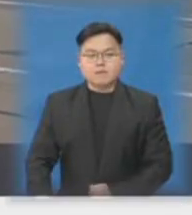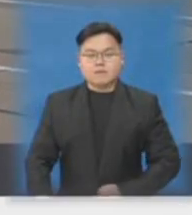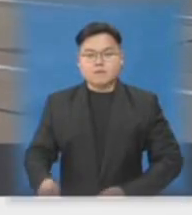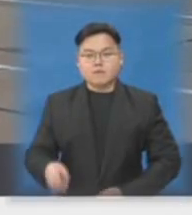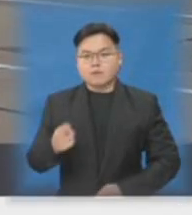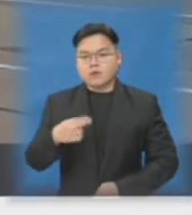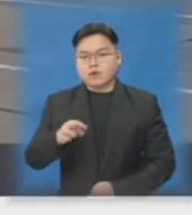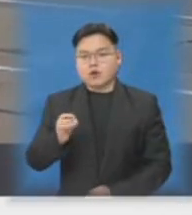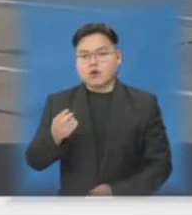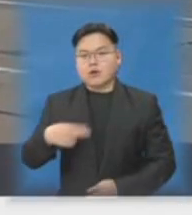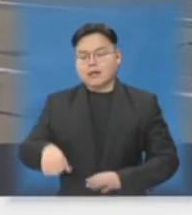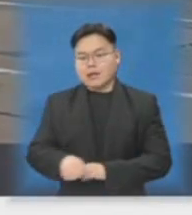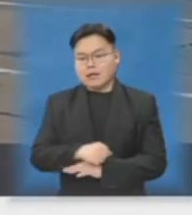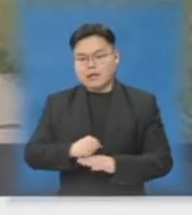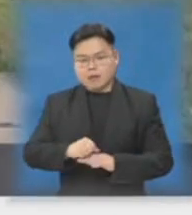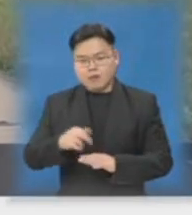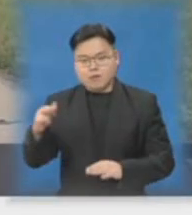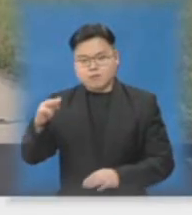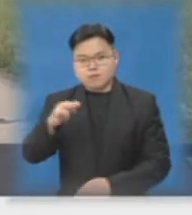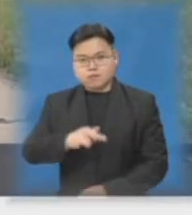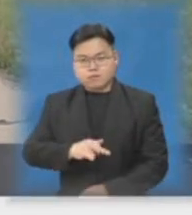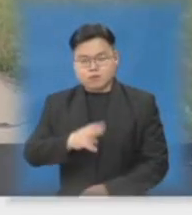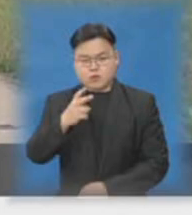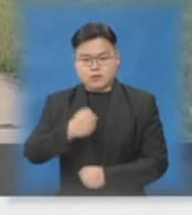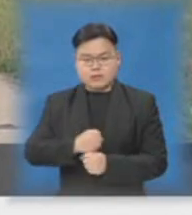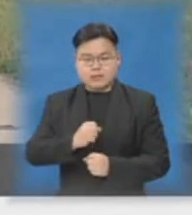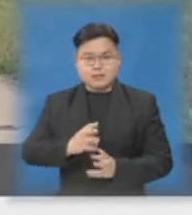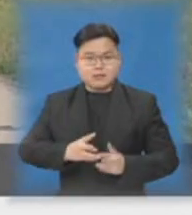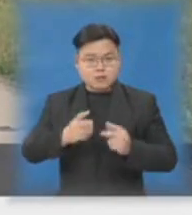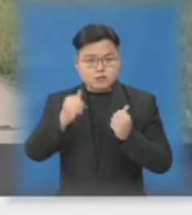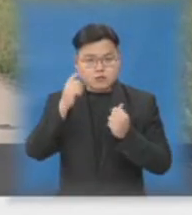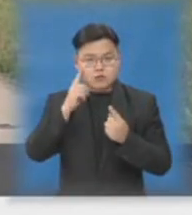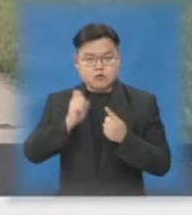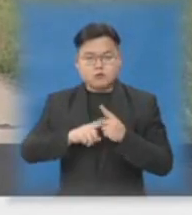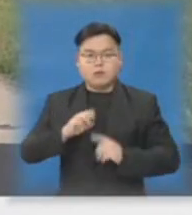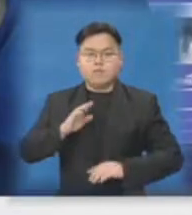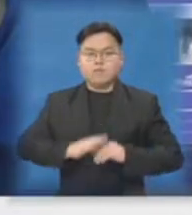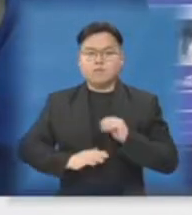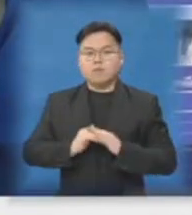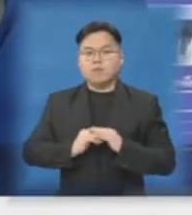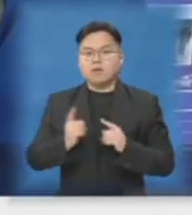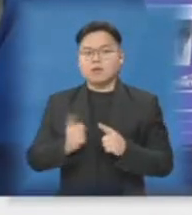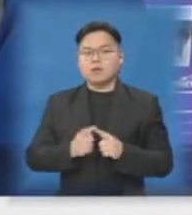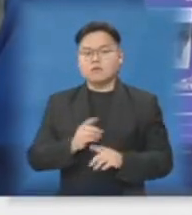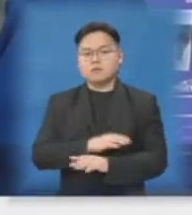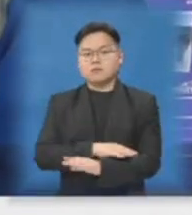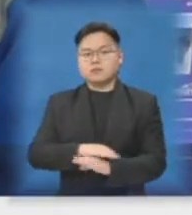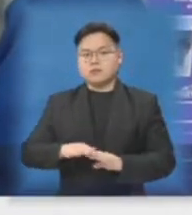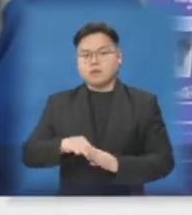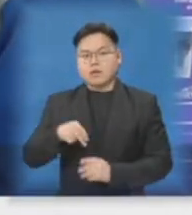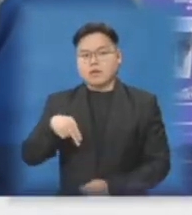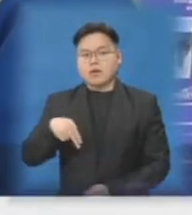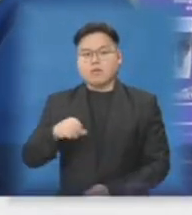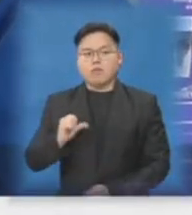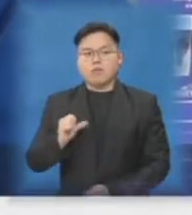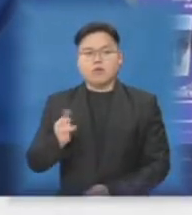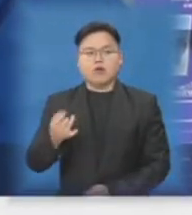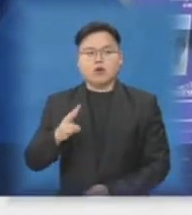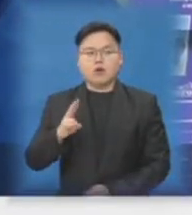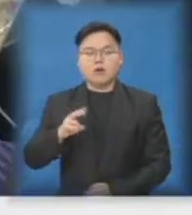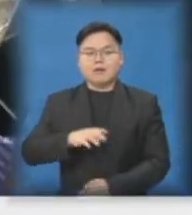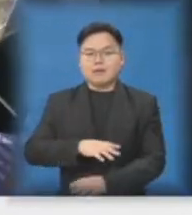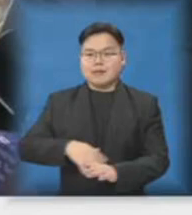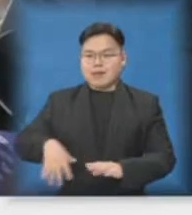Дорнот аймгийн нисэх буудлын хүчин чадлыг нэмэгдүүлэх төслийн хүрээнд зорчигч үйлчлэхний барилгын өргөтгөл, хатуу хөвчлөлттэй зурвас, перрон талбай,